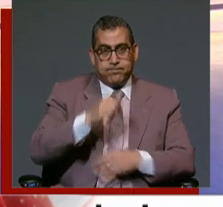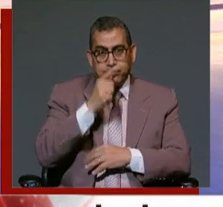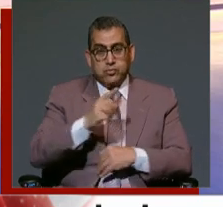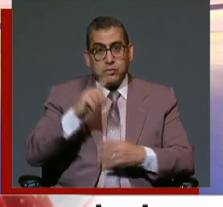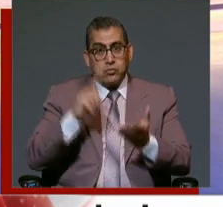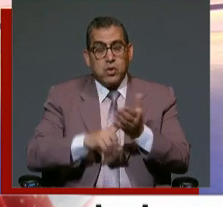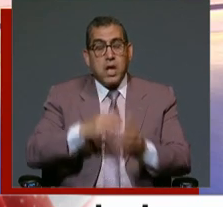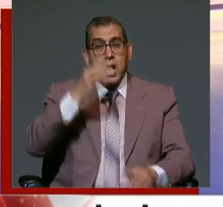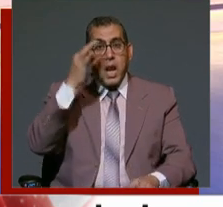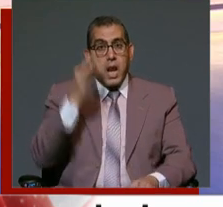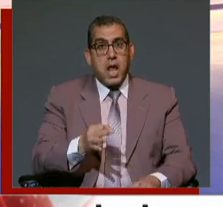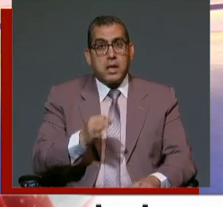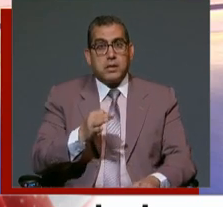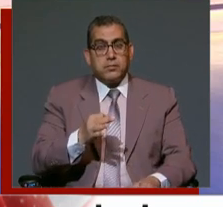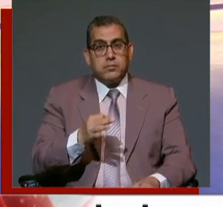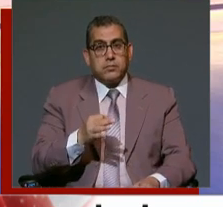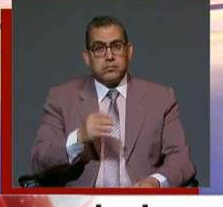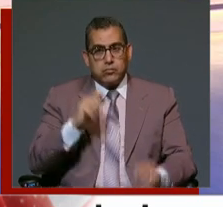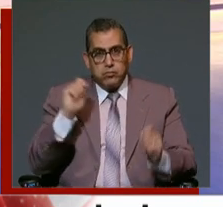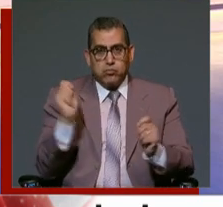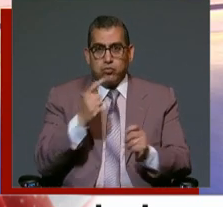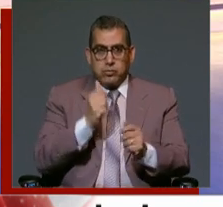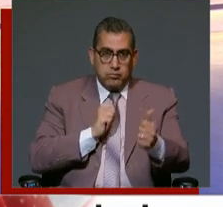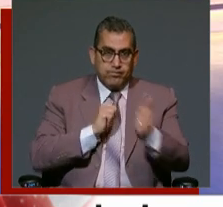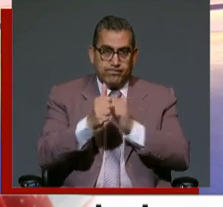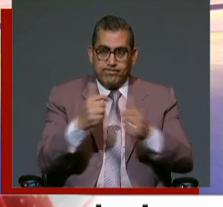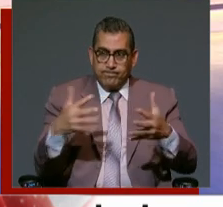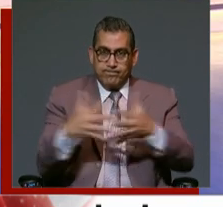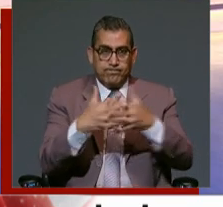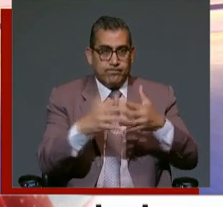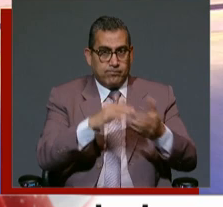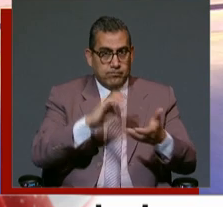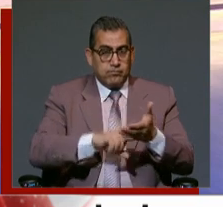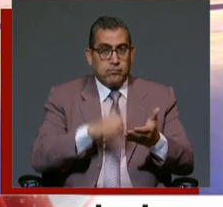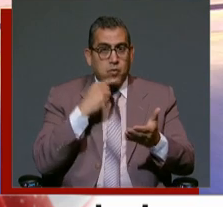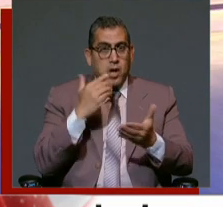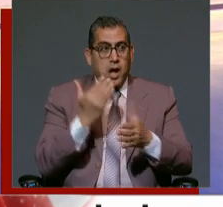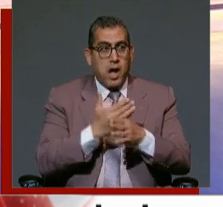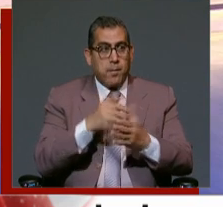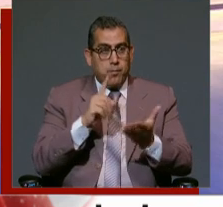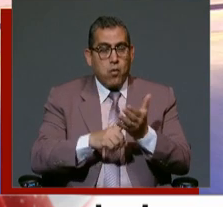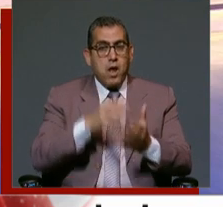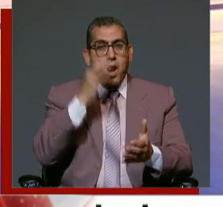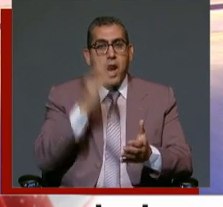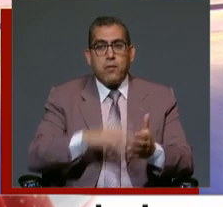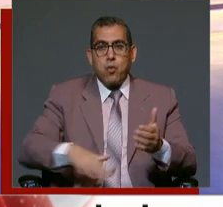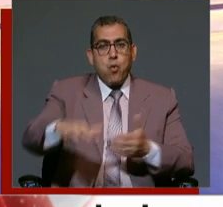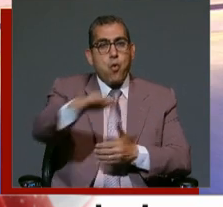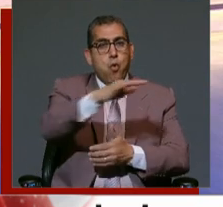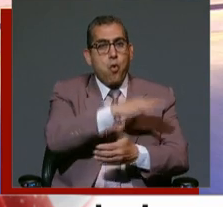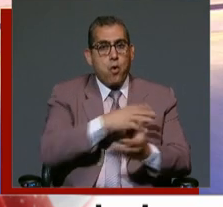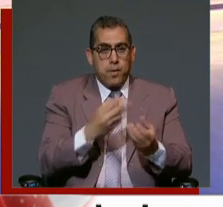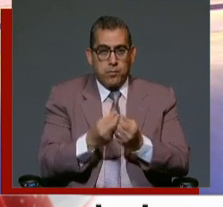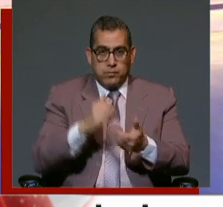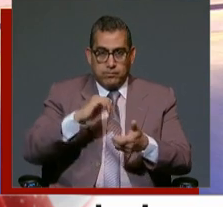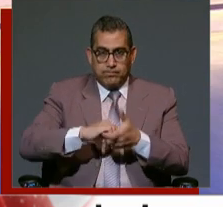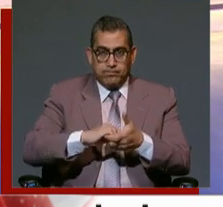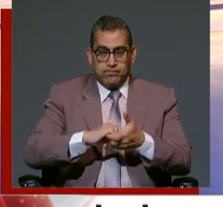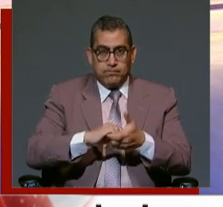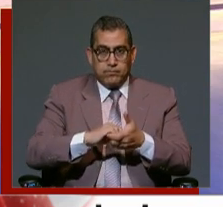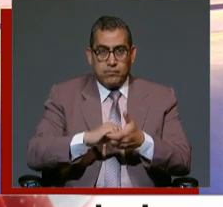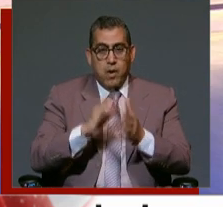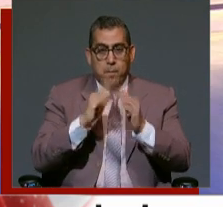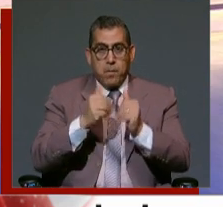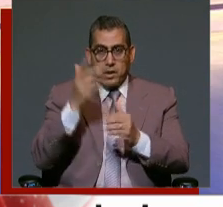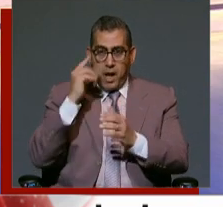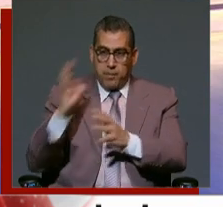مثل هذه الأمور أمرا محتما على الجميع، وقد قادت مصر